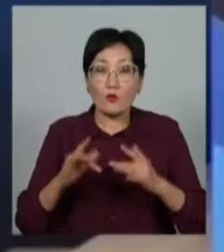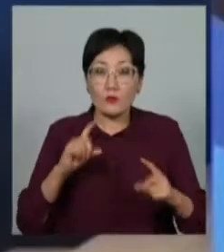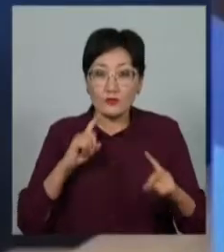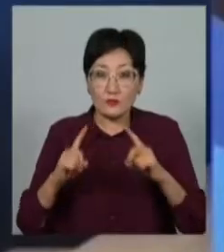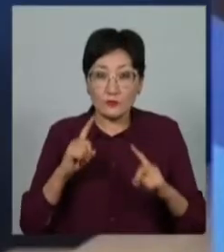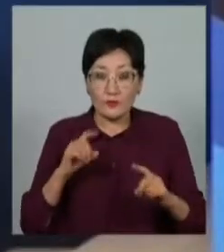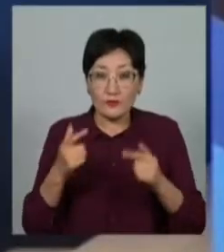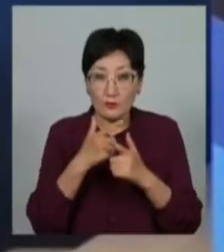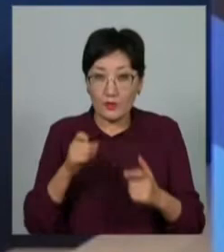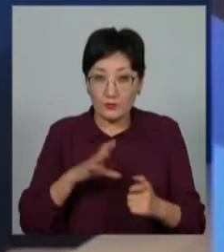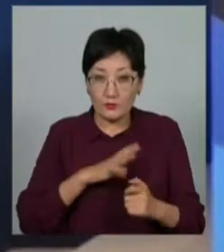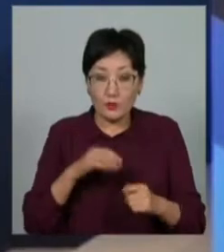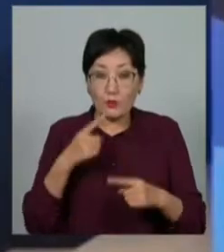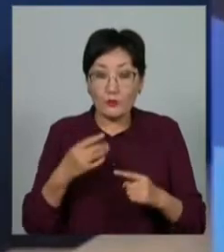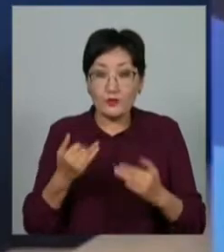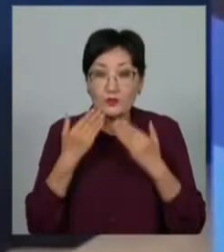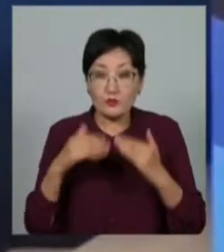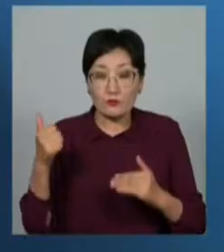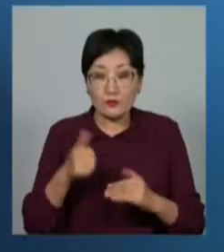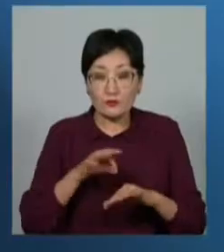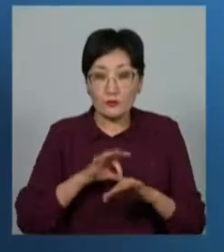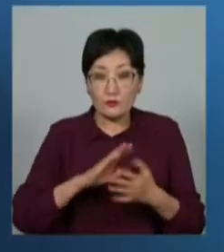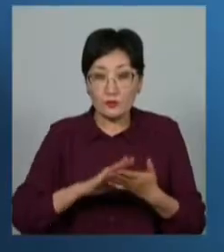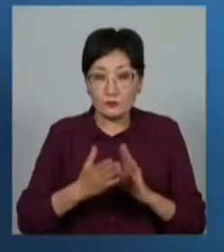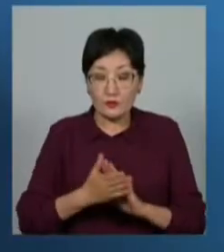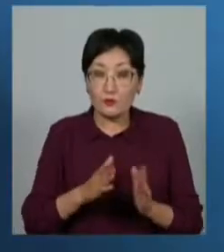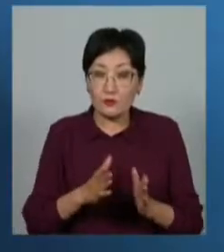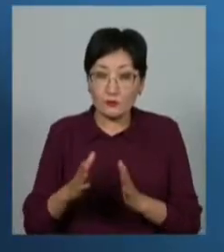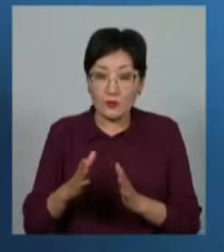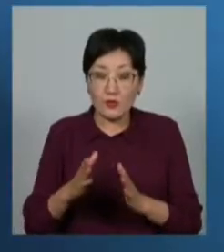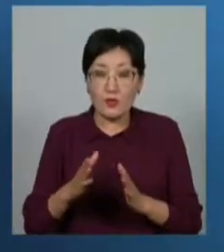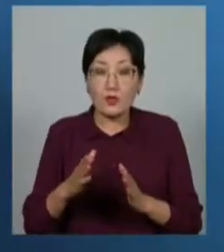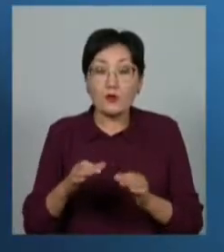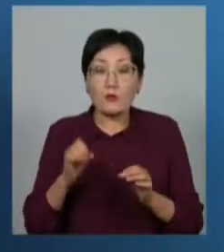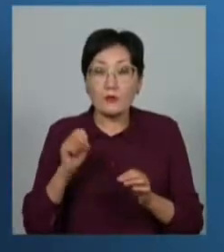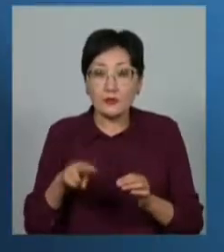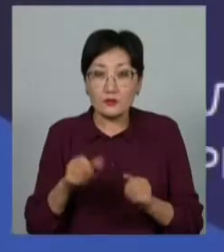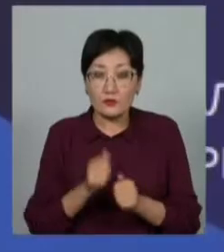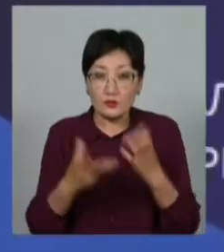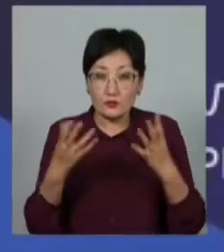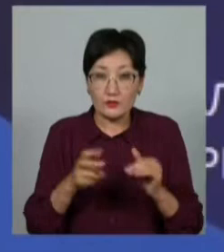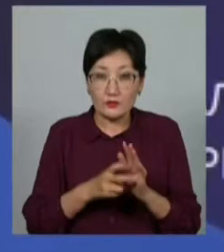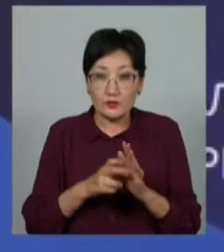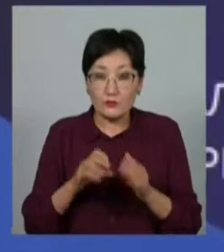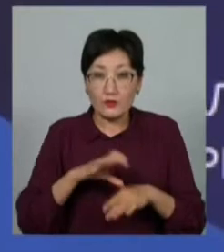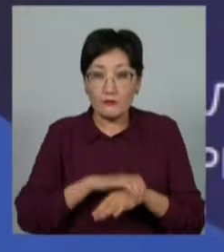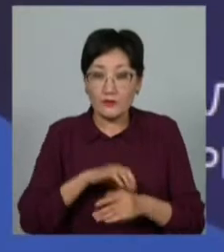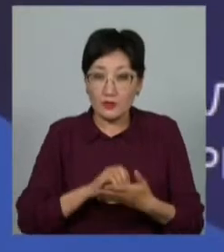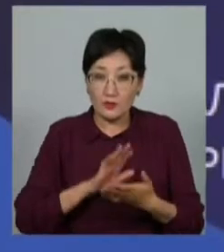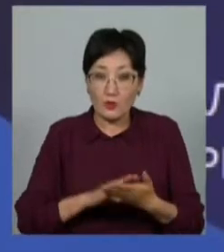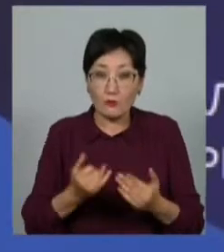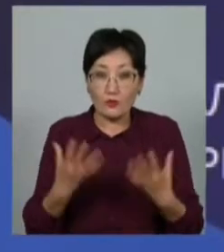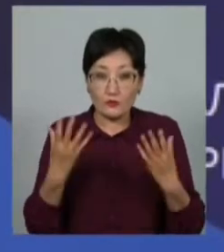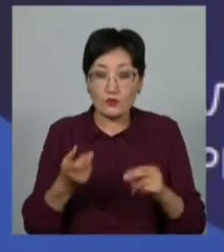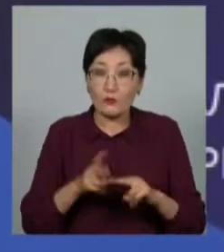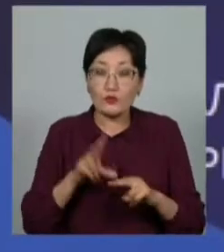брифинг барысында мәлімдеді. Сөзінше, соңғы аптада эпидемиологиялық ахуал тұрақталған. Яғни, сәуірде күнде 700 жағдай тіркелген болса, бүгін